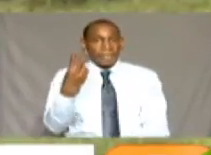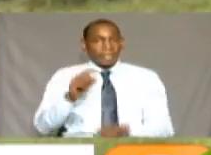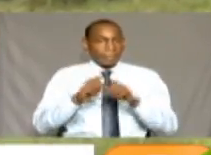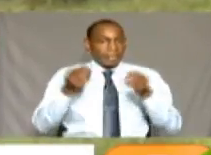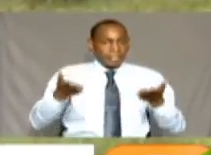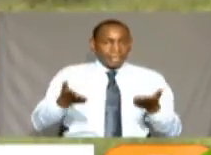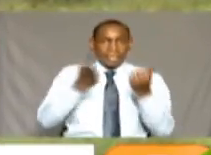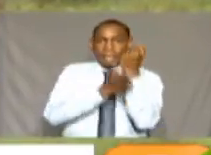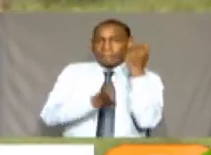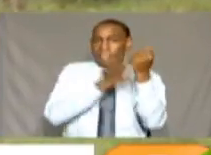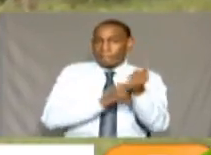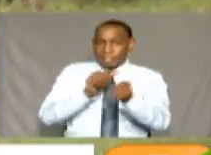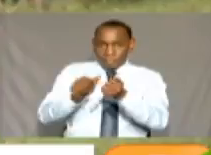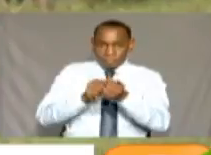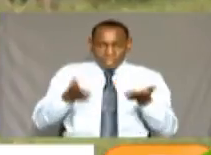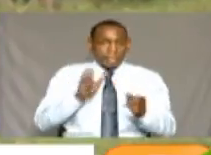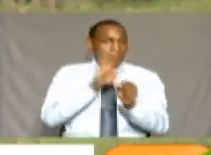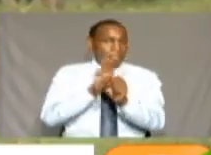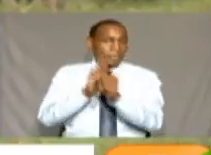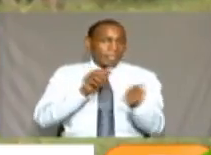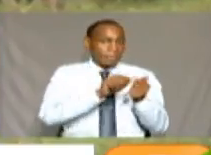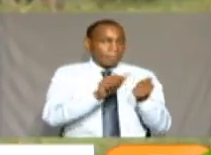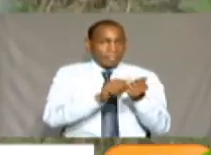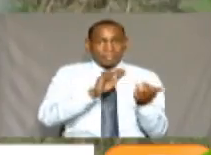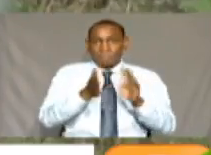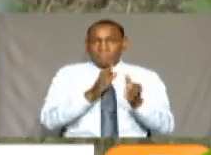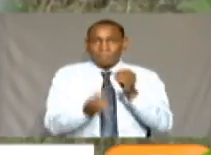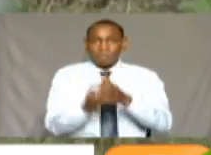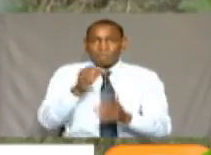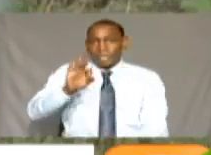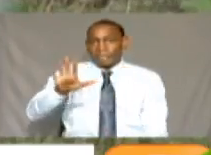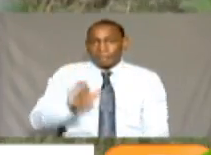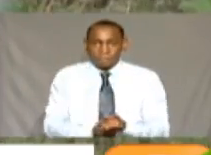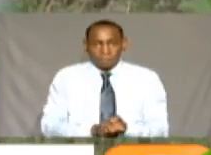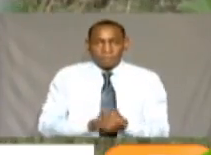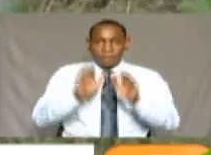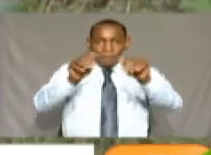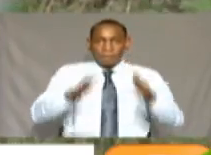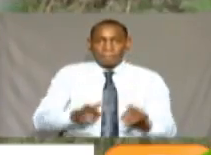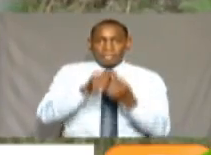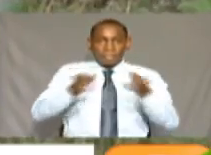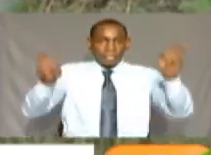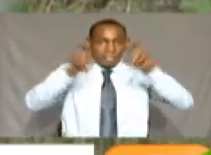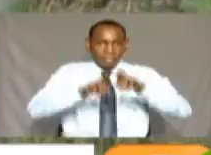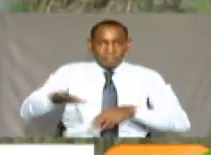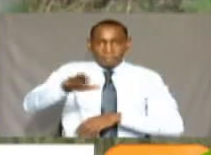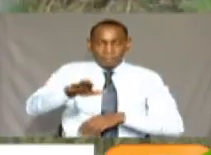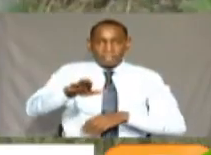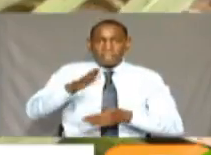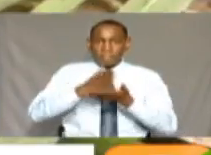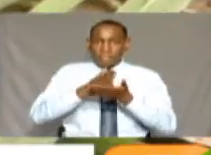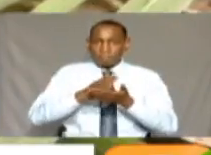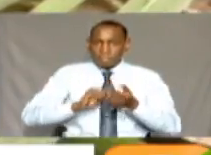sasa kufuna mahindi yenyewe nyingi sana, tuseme kwamba naweza toa 35. Ukulima haswa katika bonde la ufa ndio uti wa mgongo wa